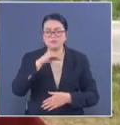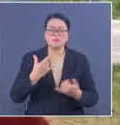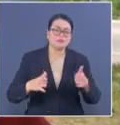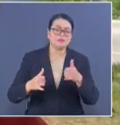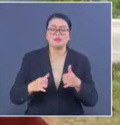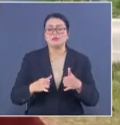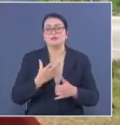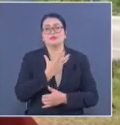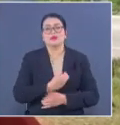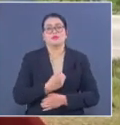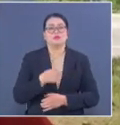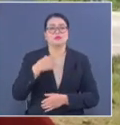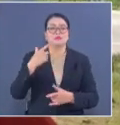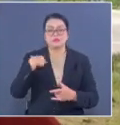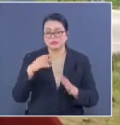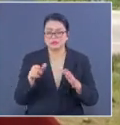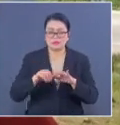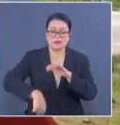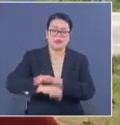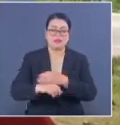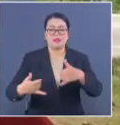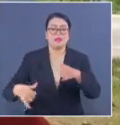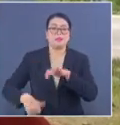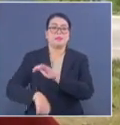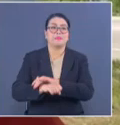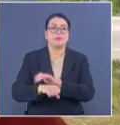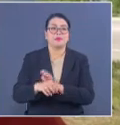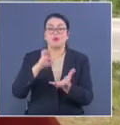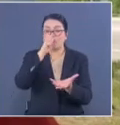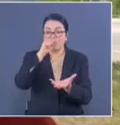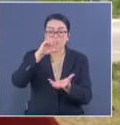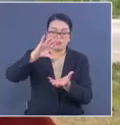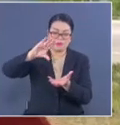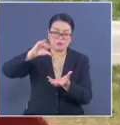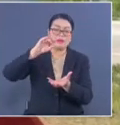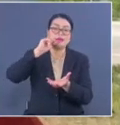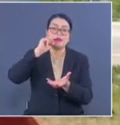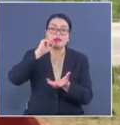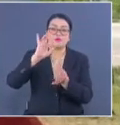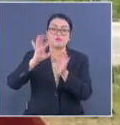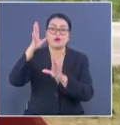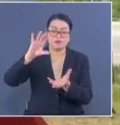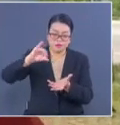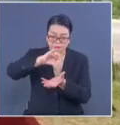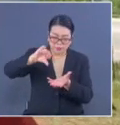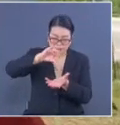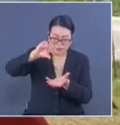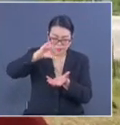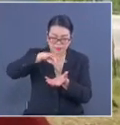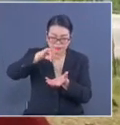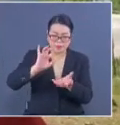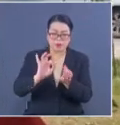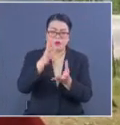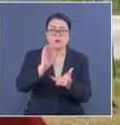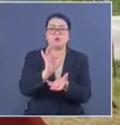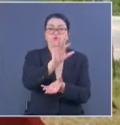ำกันรถไม่เข้าก็เลยมาเล่นเตะบอลแล้วคราวนี้เขาบอกลองแอลกอฮอล์ฉีดใส่ดูไหมอันนี้พี่ผมมีสามคนก็น้องผ